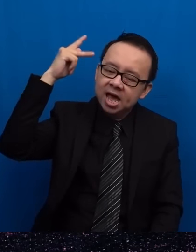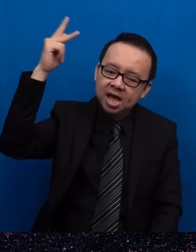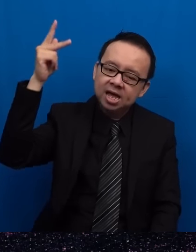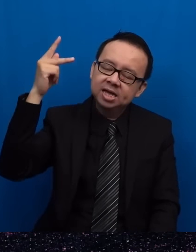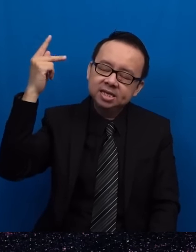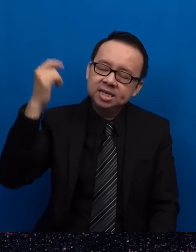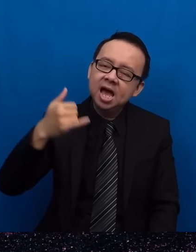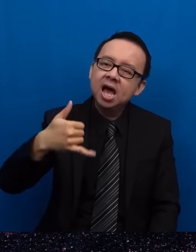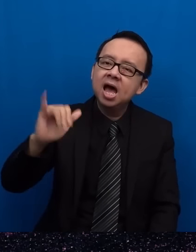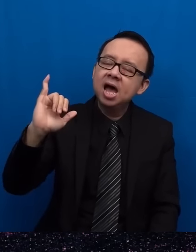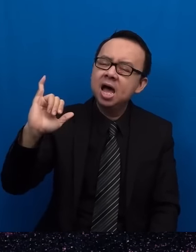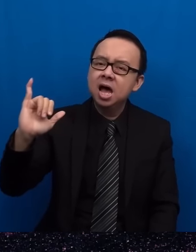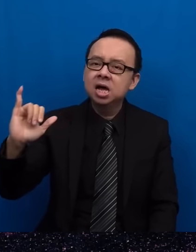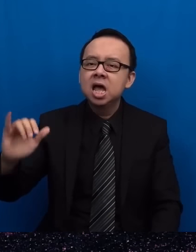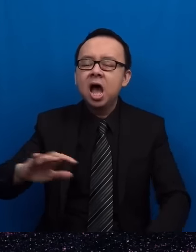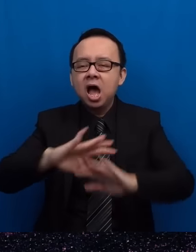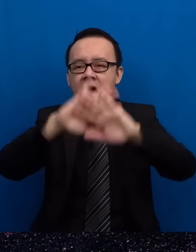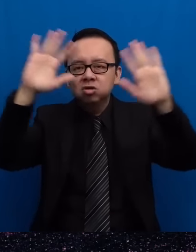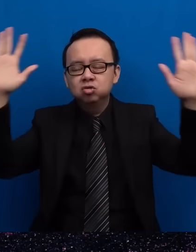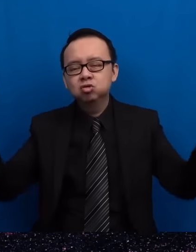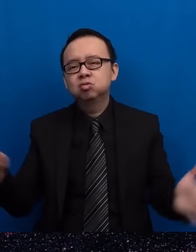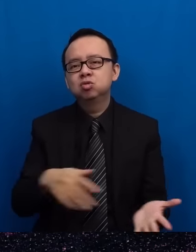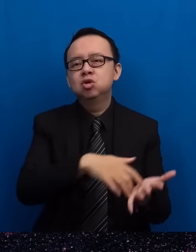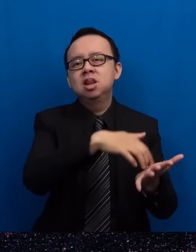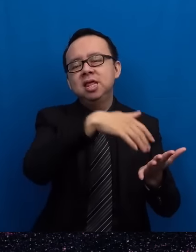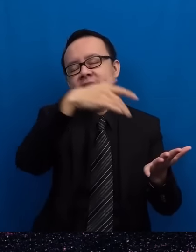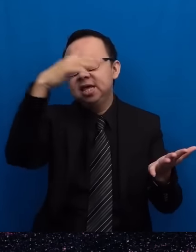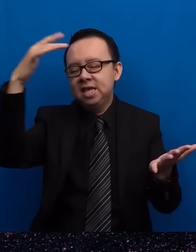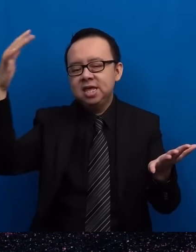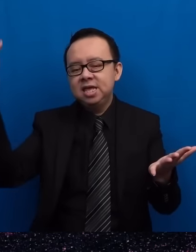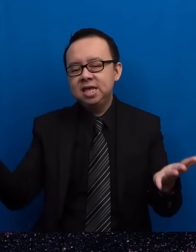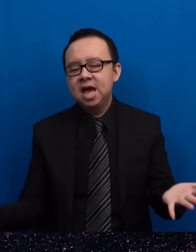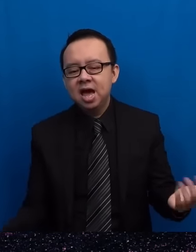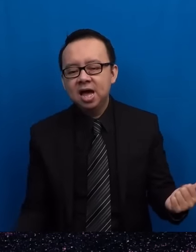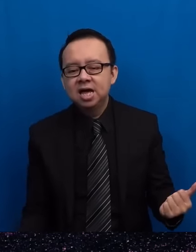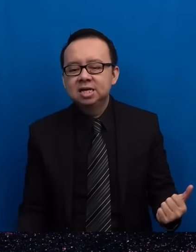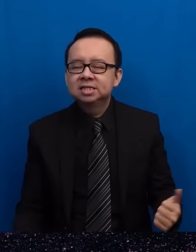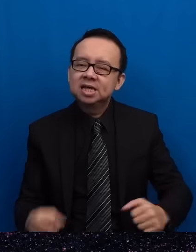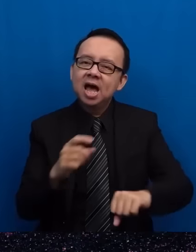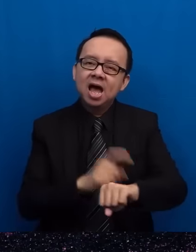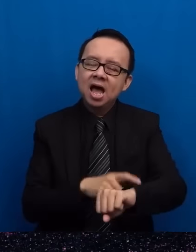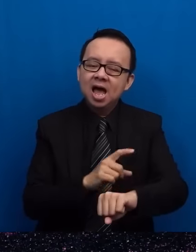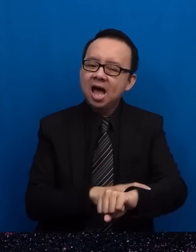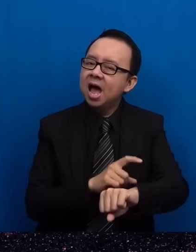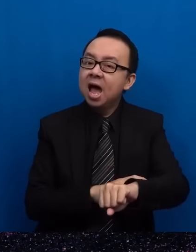karya yang agung mulia.